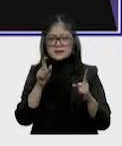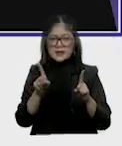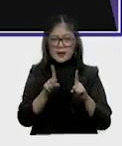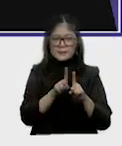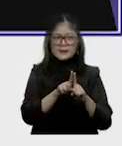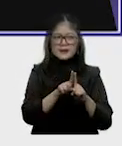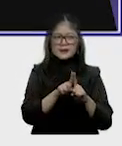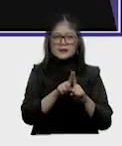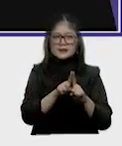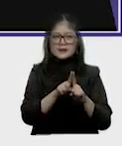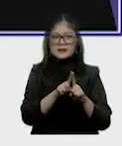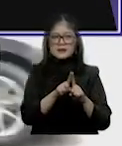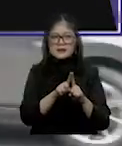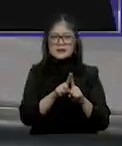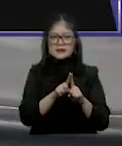ini mau bisa dikat?